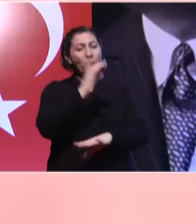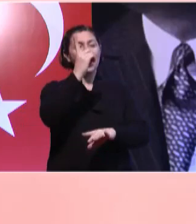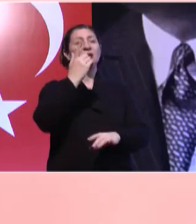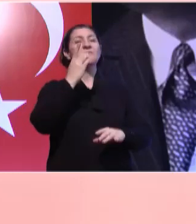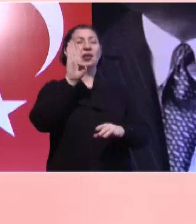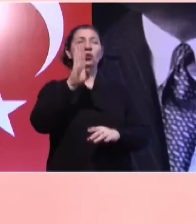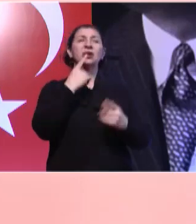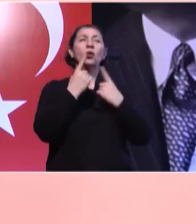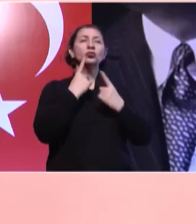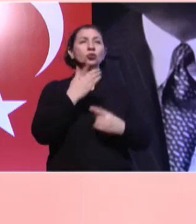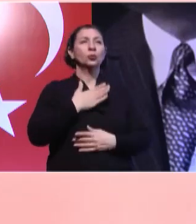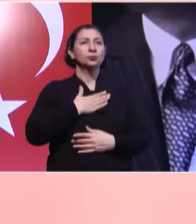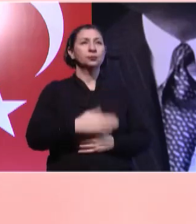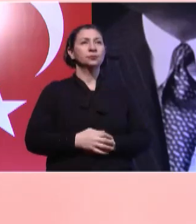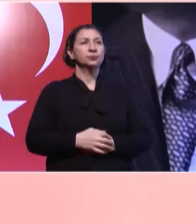ediyorum.